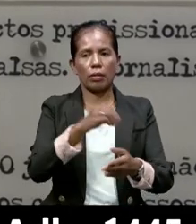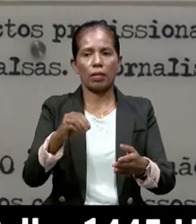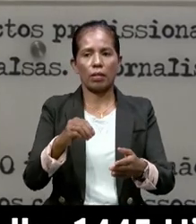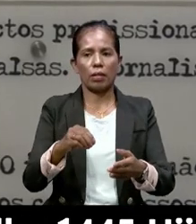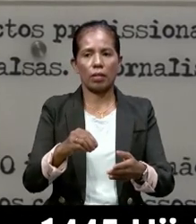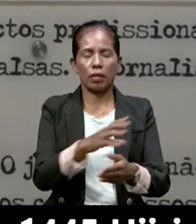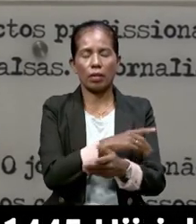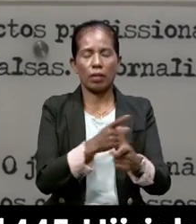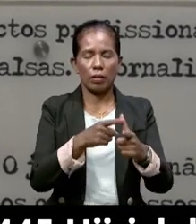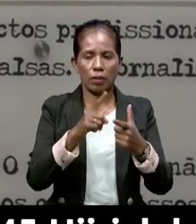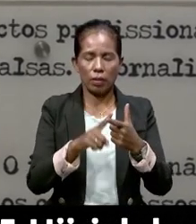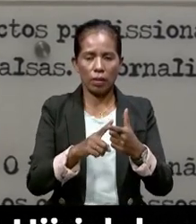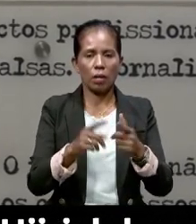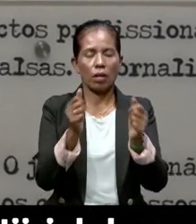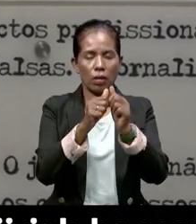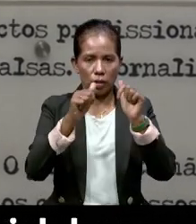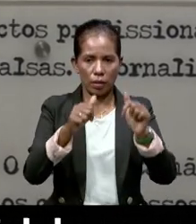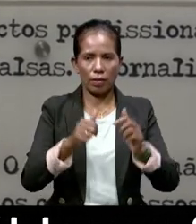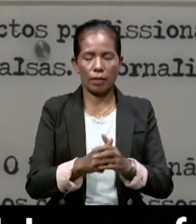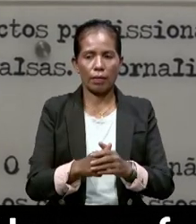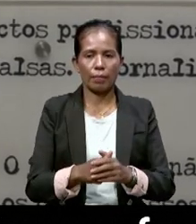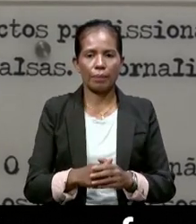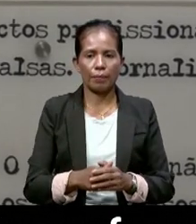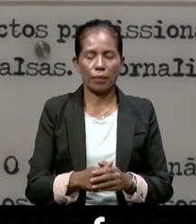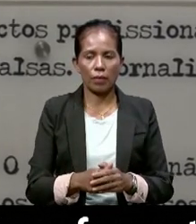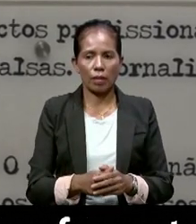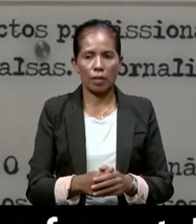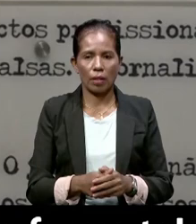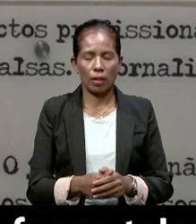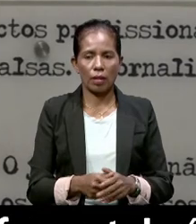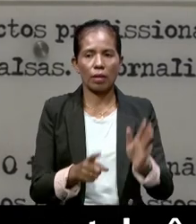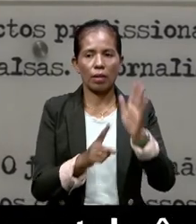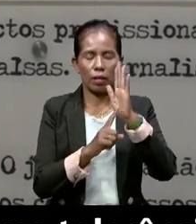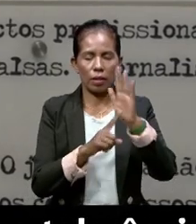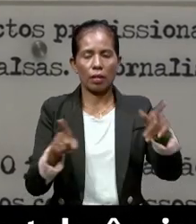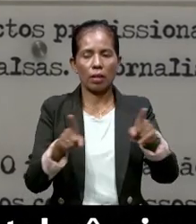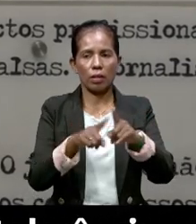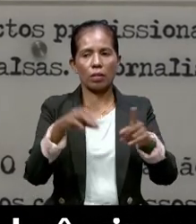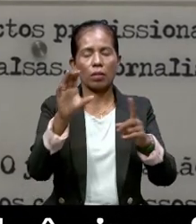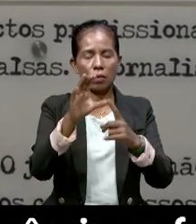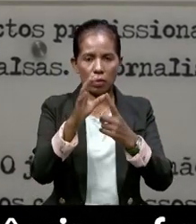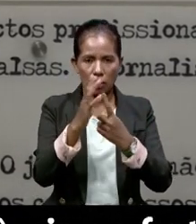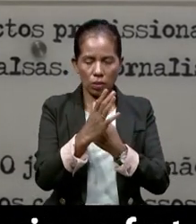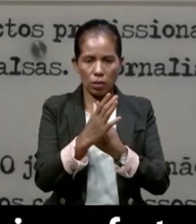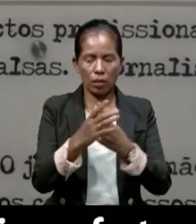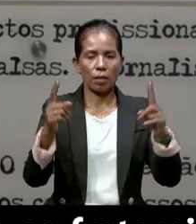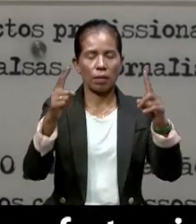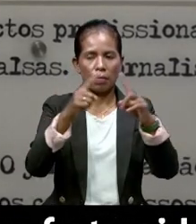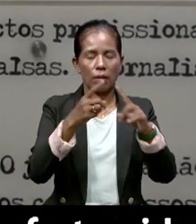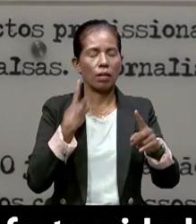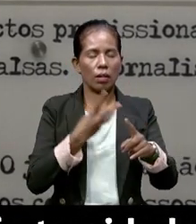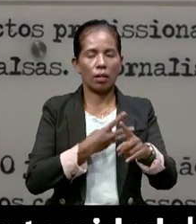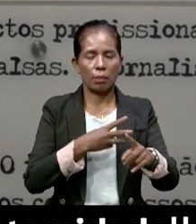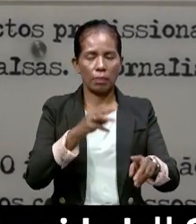bibi o idane maka durante ne sayona anesan kultura ba ami